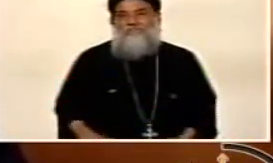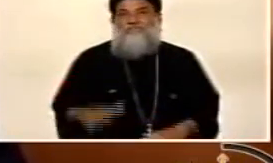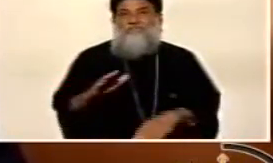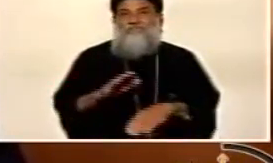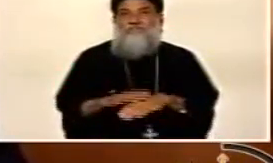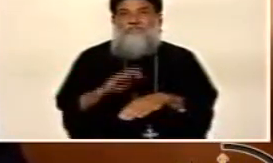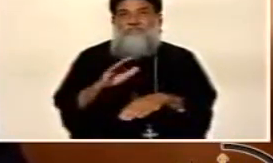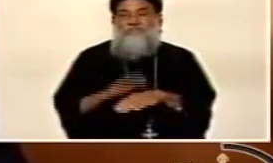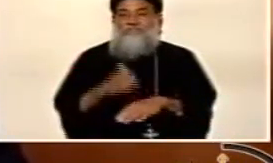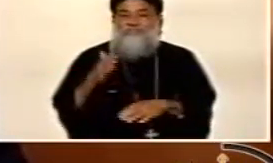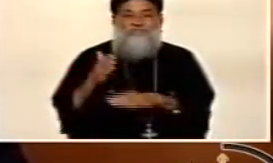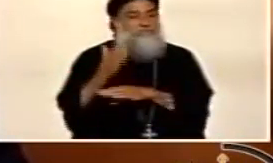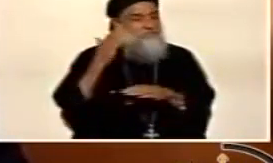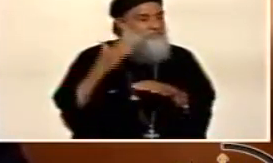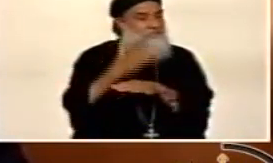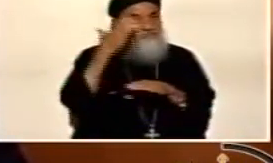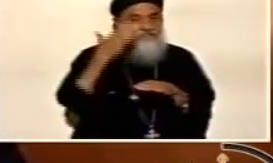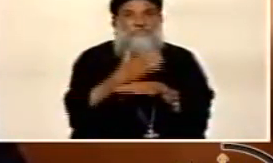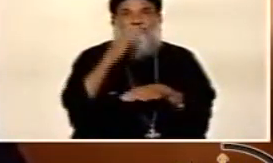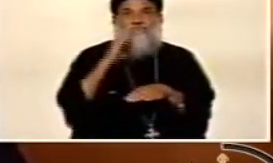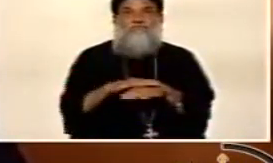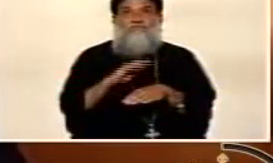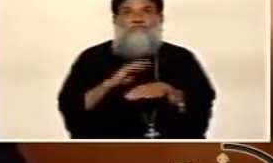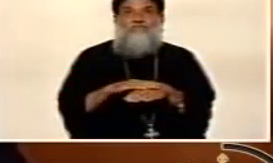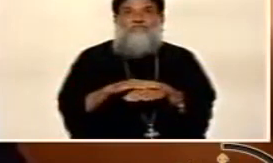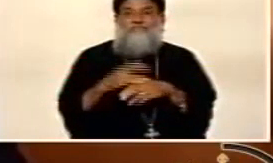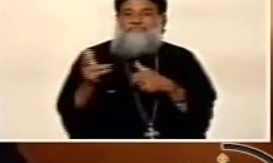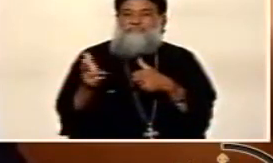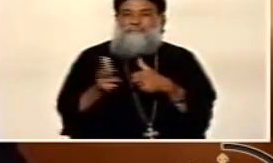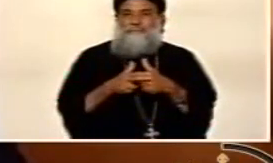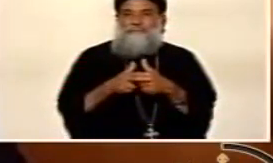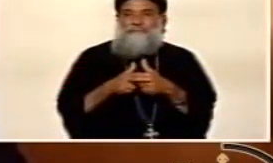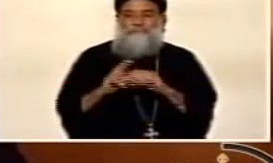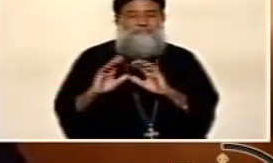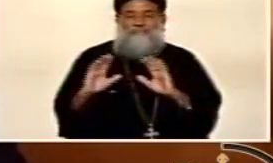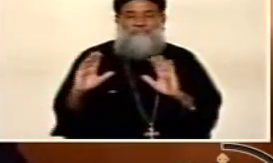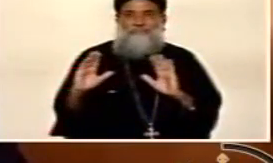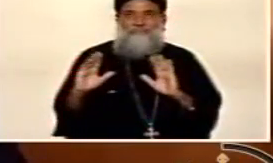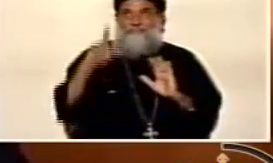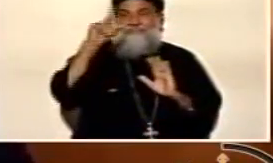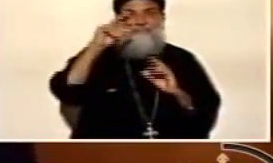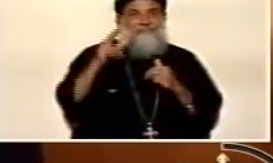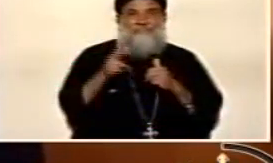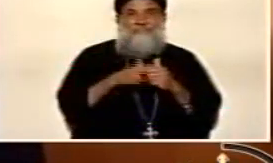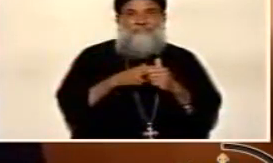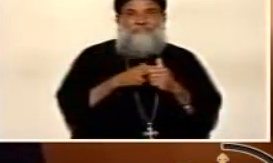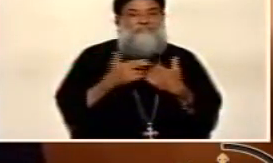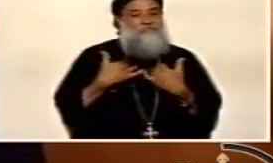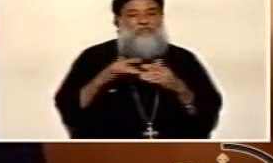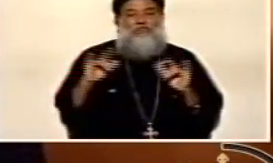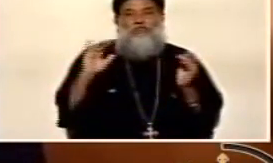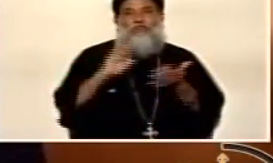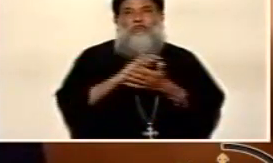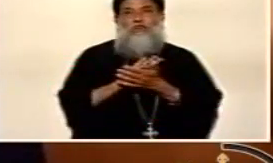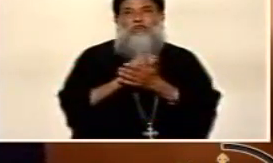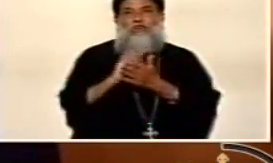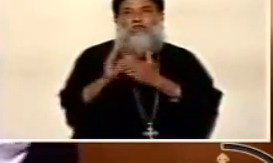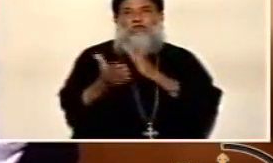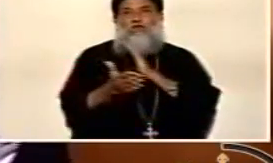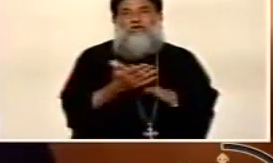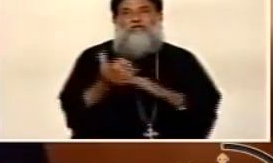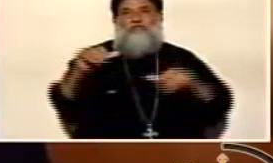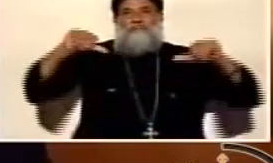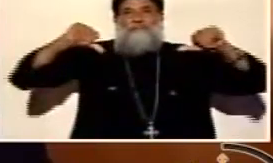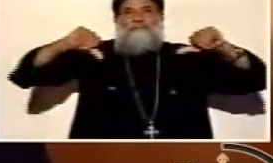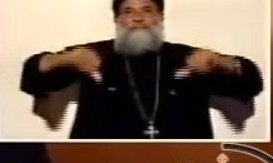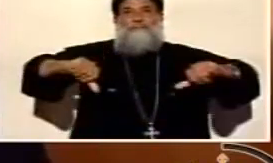خدمته يصل إلى حتة الرفض دي، ودي بقى يبقى ما خدش حاجة. حتى